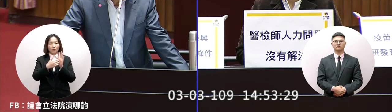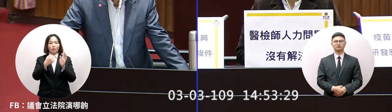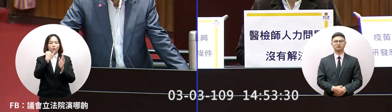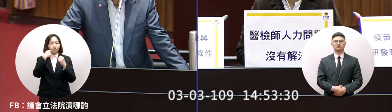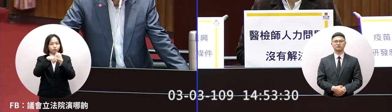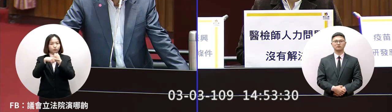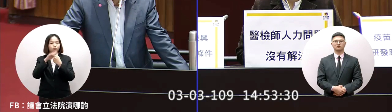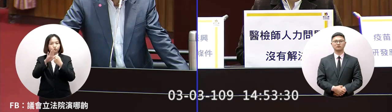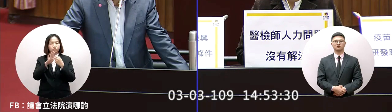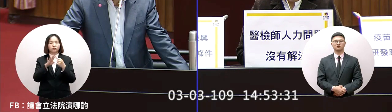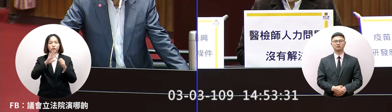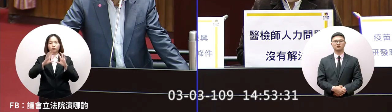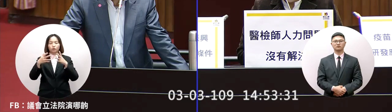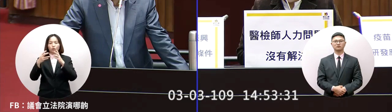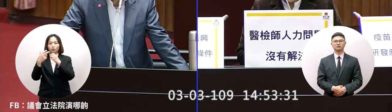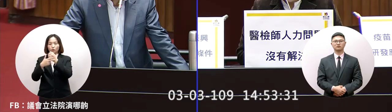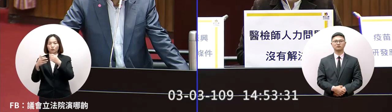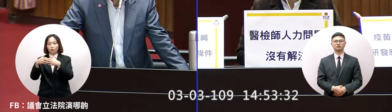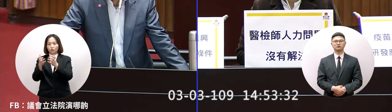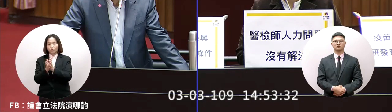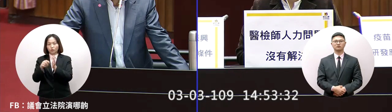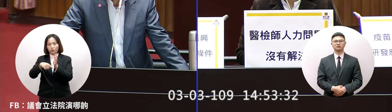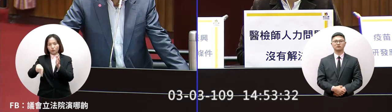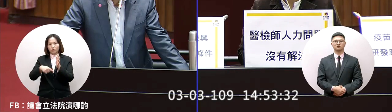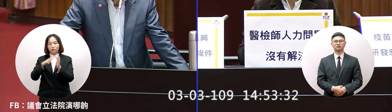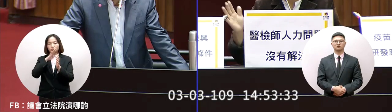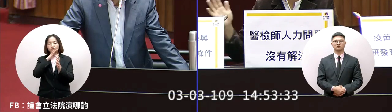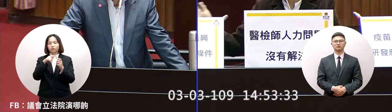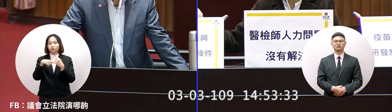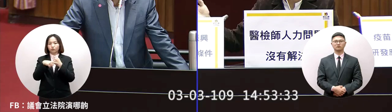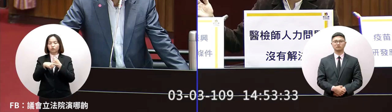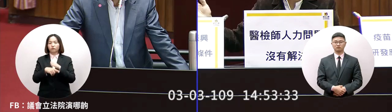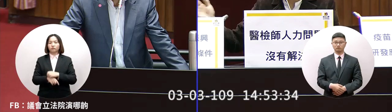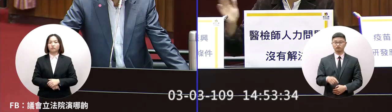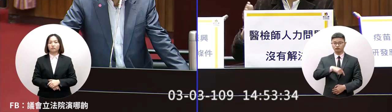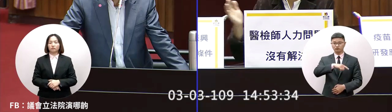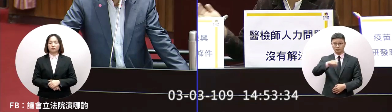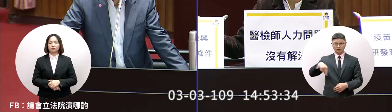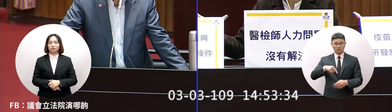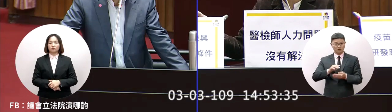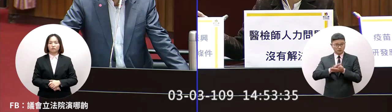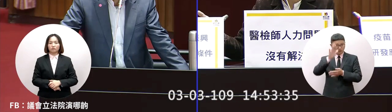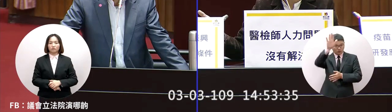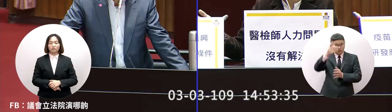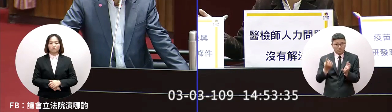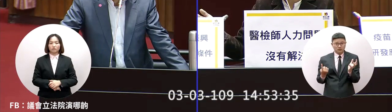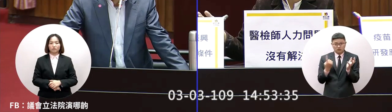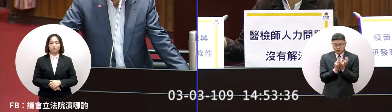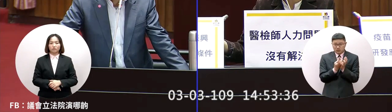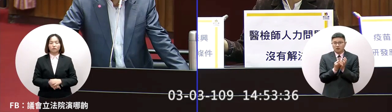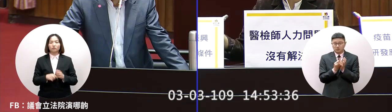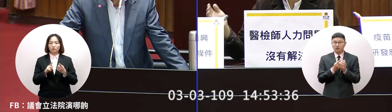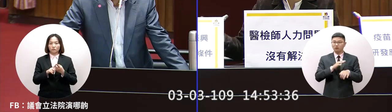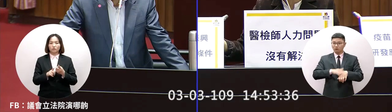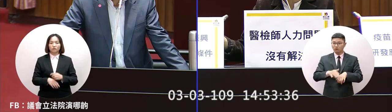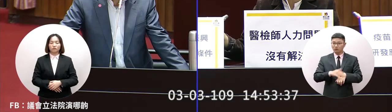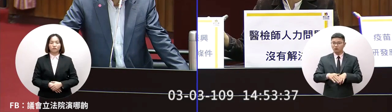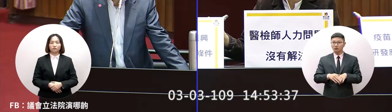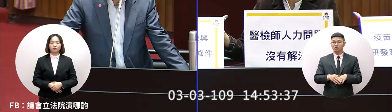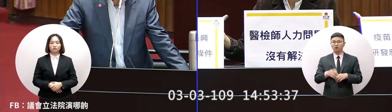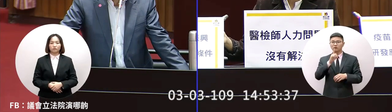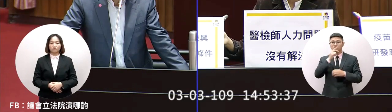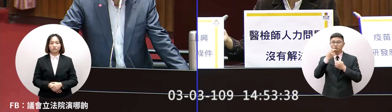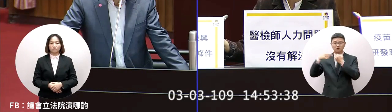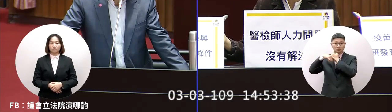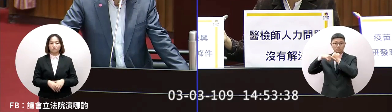关的研究。那国卫院在那边就是发展我们的 biobank， 所以他们都会未来都会投入就对了。 对， 中研院国卫